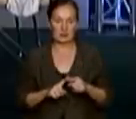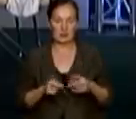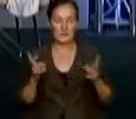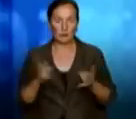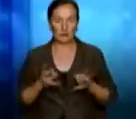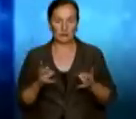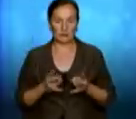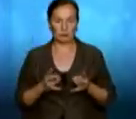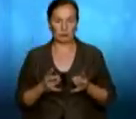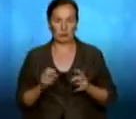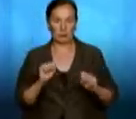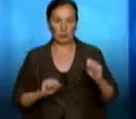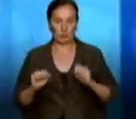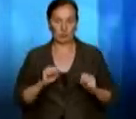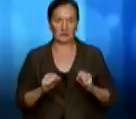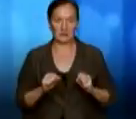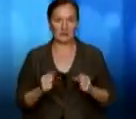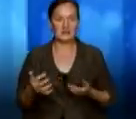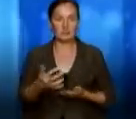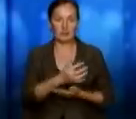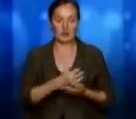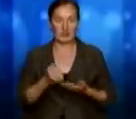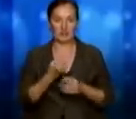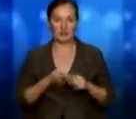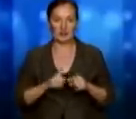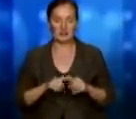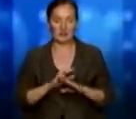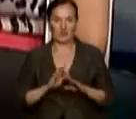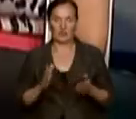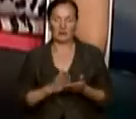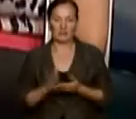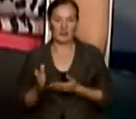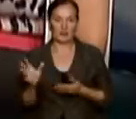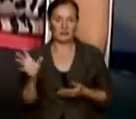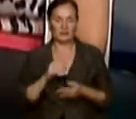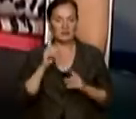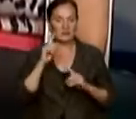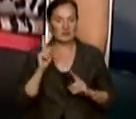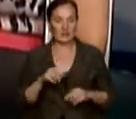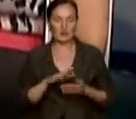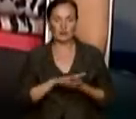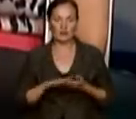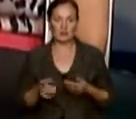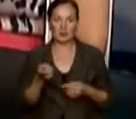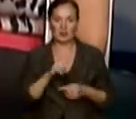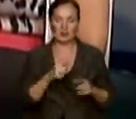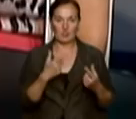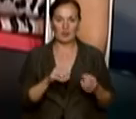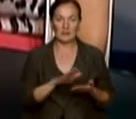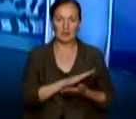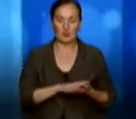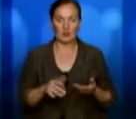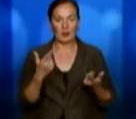просто збирати, на мою думку, це не вихід. Ми всі знаємо приказку, звичайно, що чисто не там, де часто прибирають, а там, де